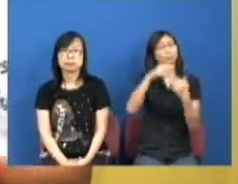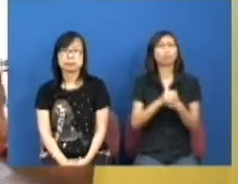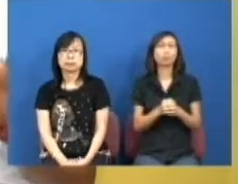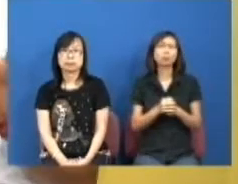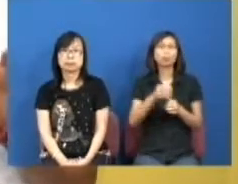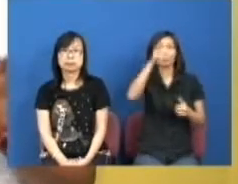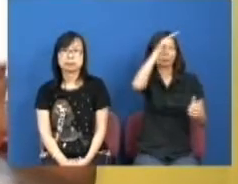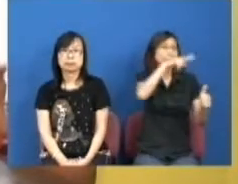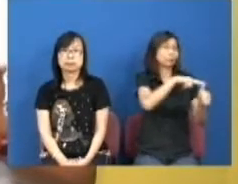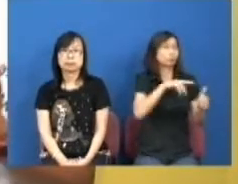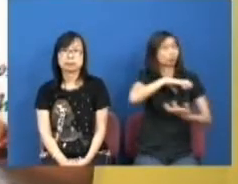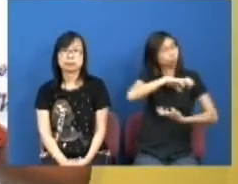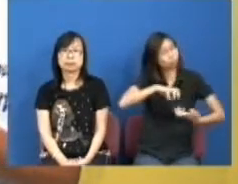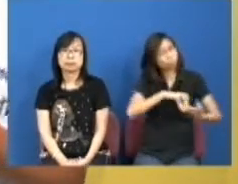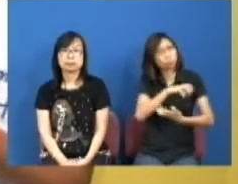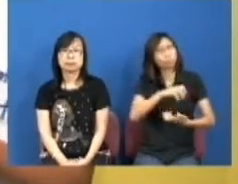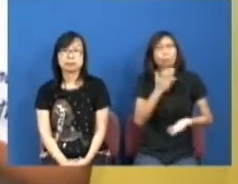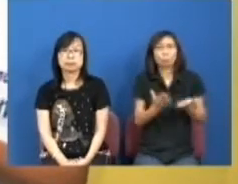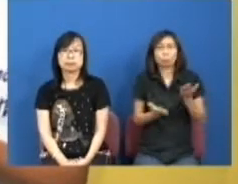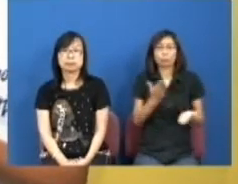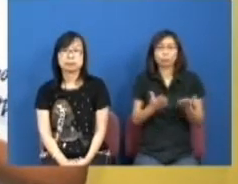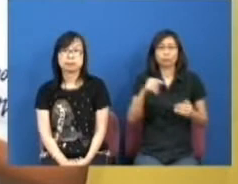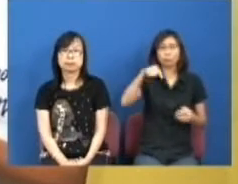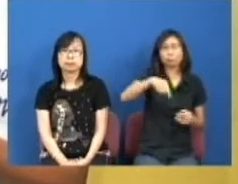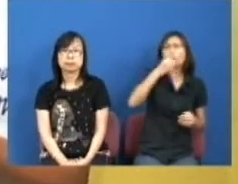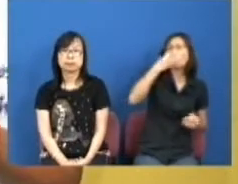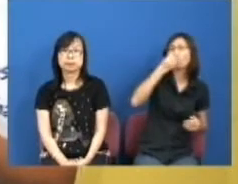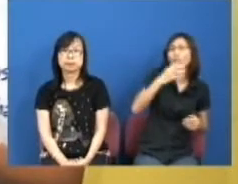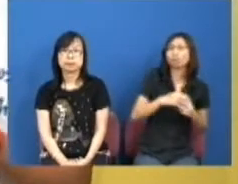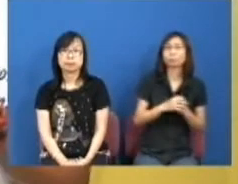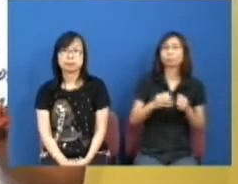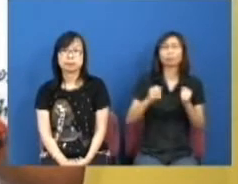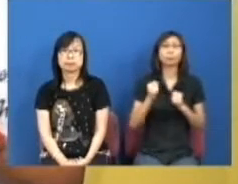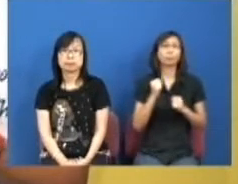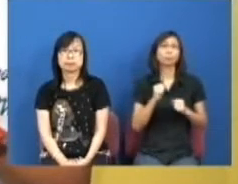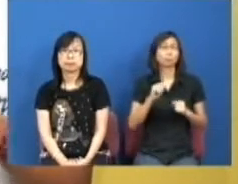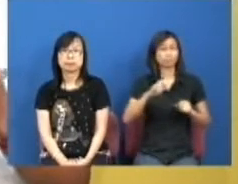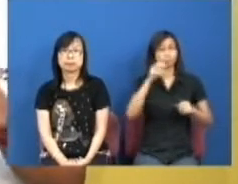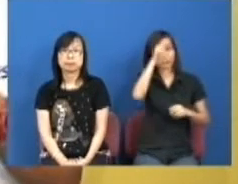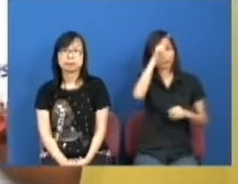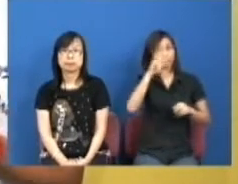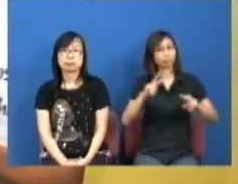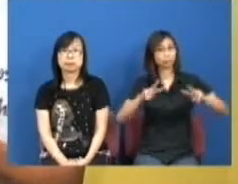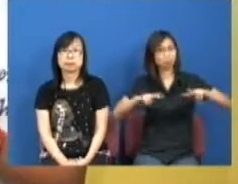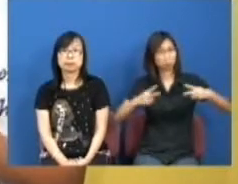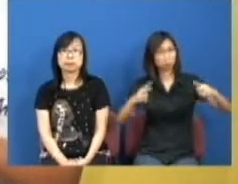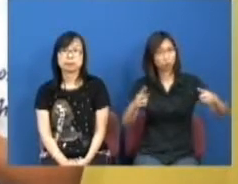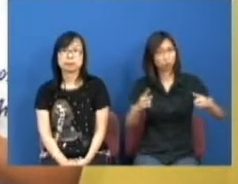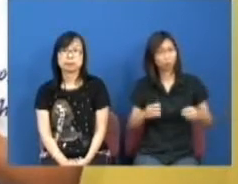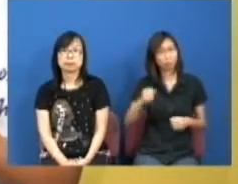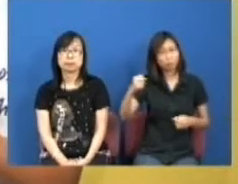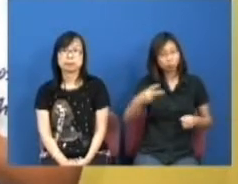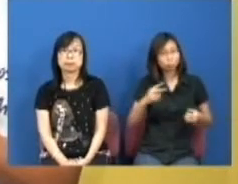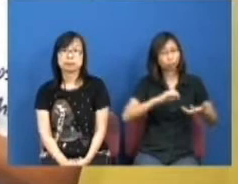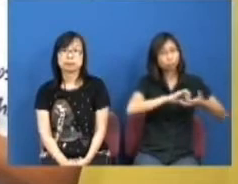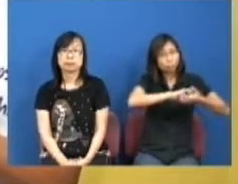啊，或者甚至就係話本土嘅政治勢力會唔會因為依政治變化重新有一個整合啊？定係實際